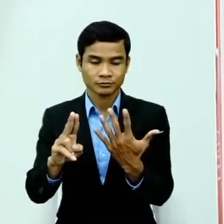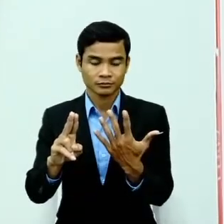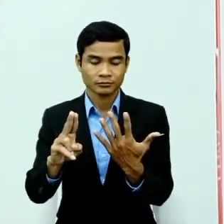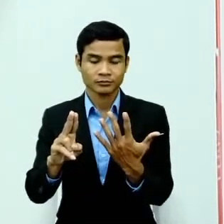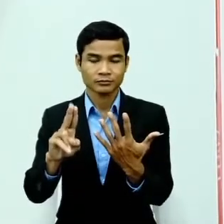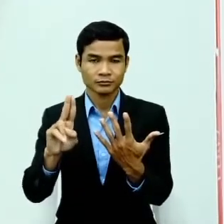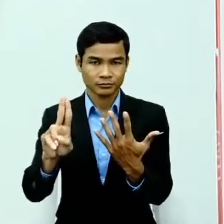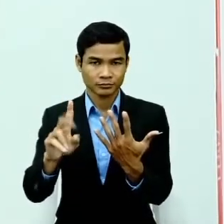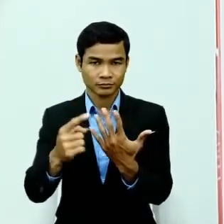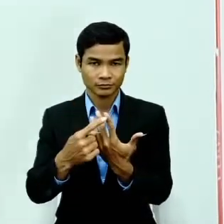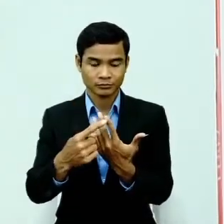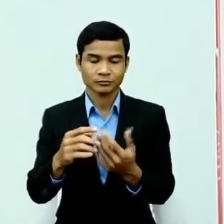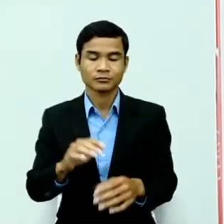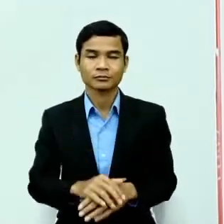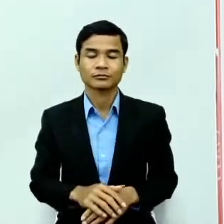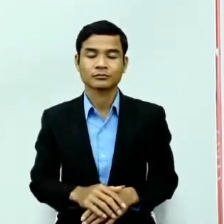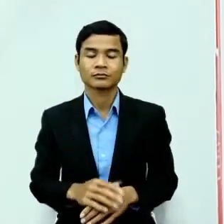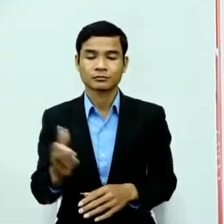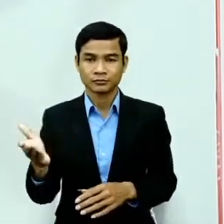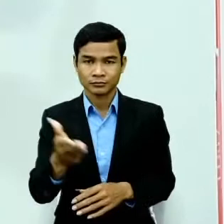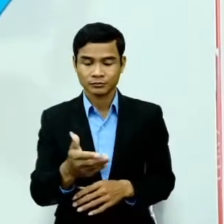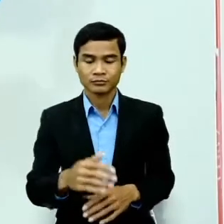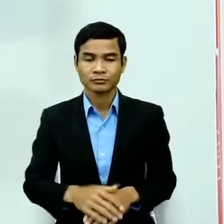ó ó chà con